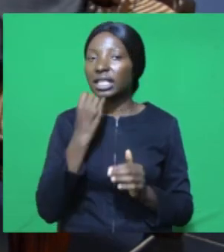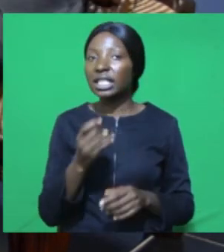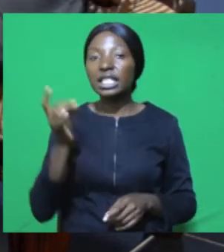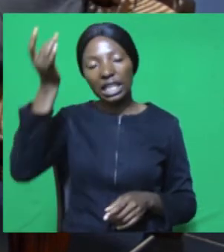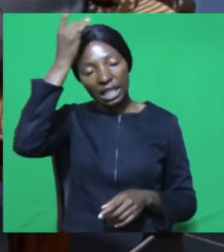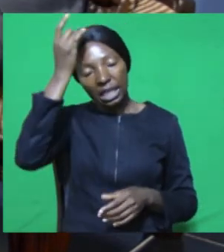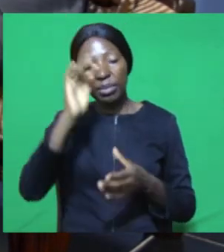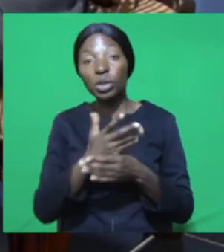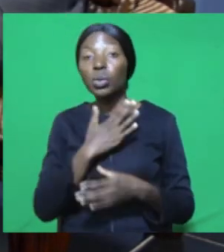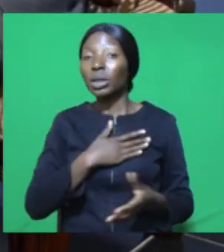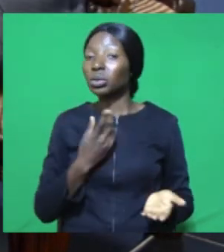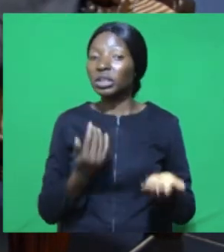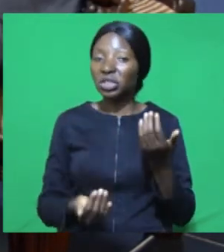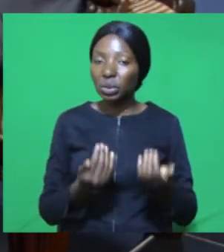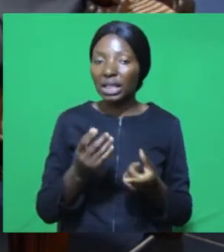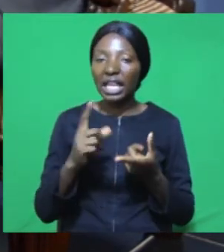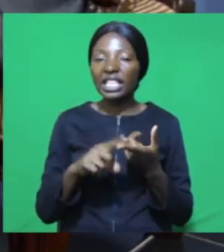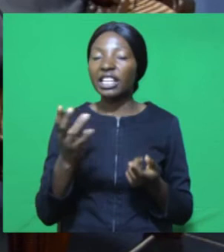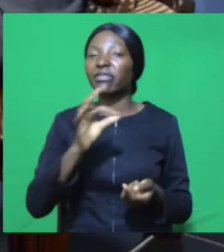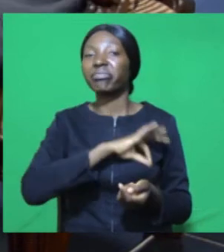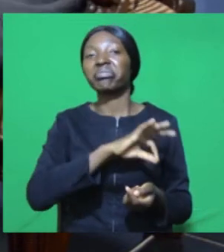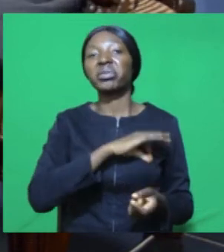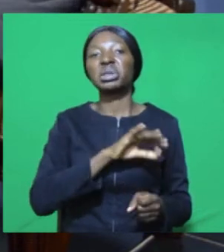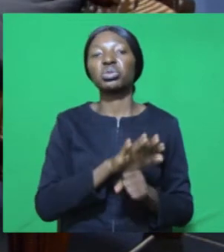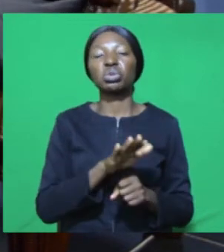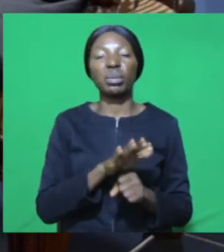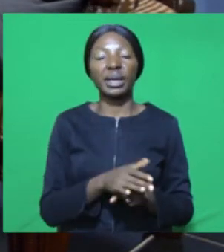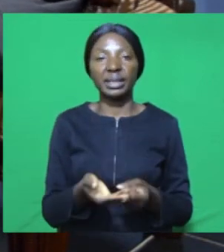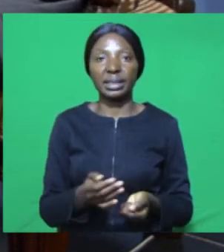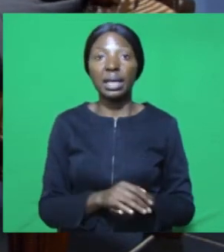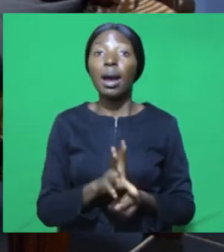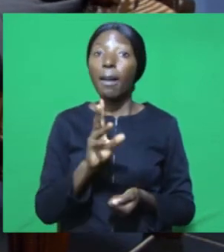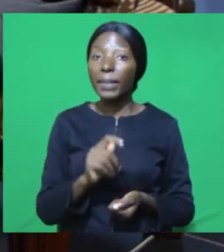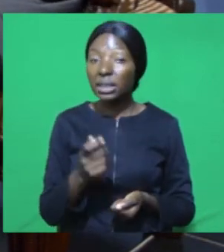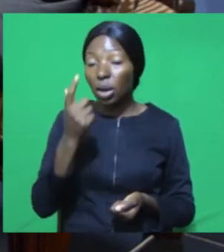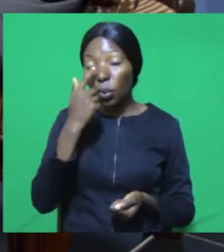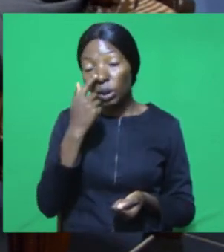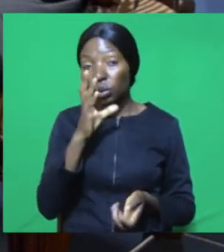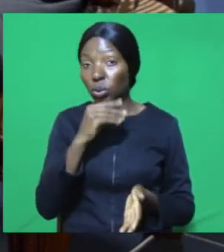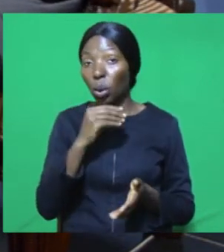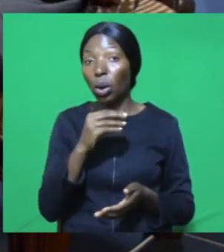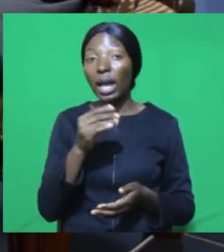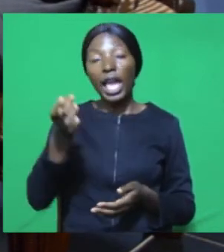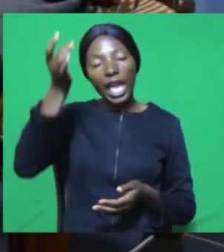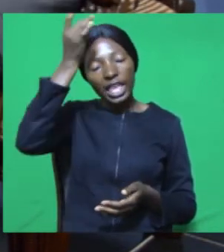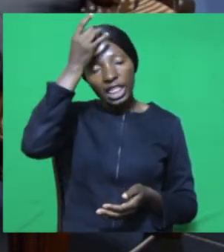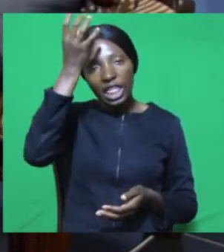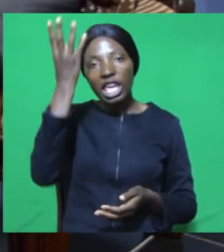tikwane pakuva vana vanobenefita zviwanikwa zvepamba pamambo asi manje nyaya